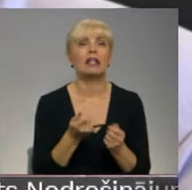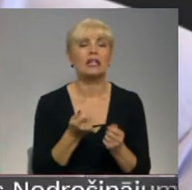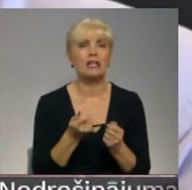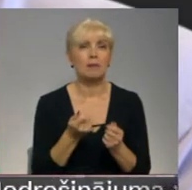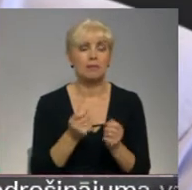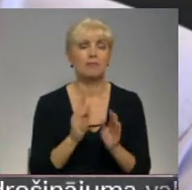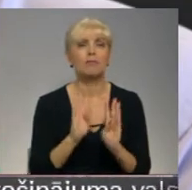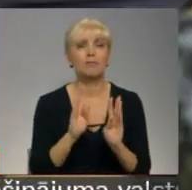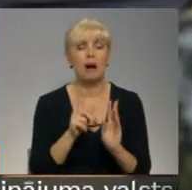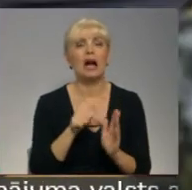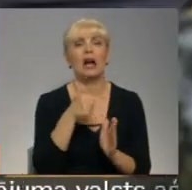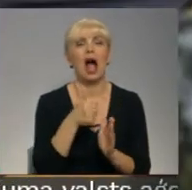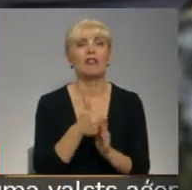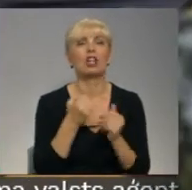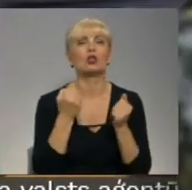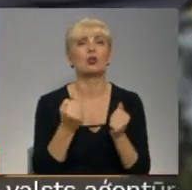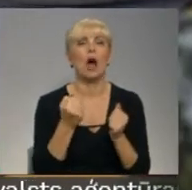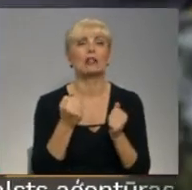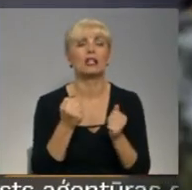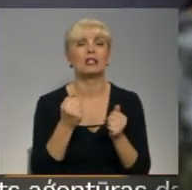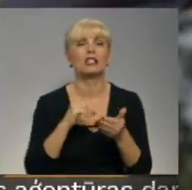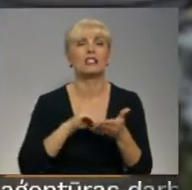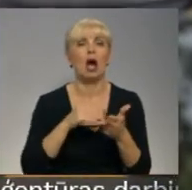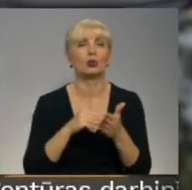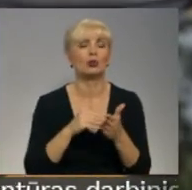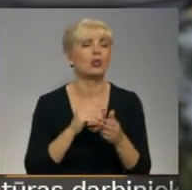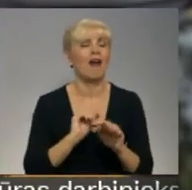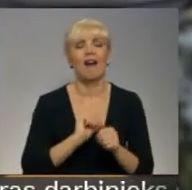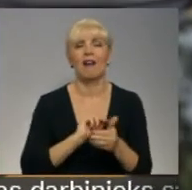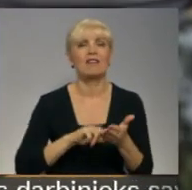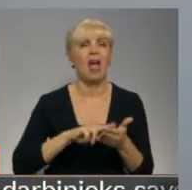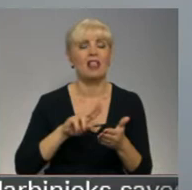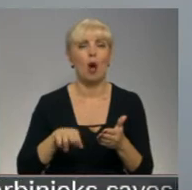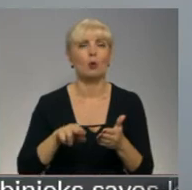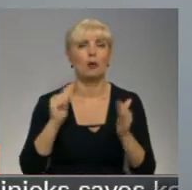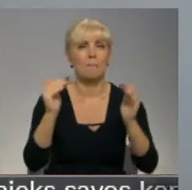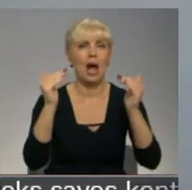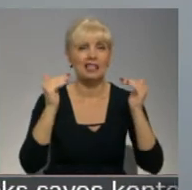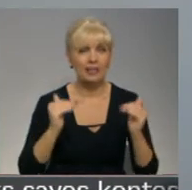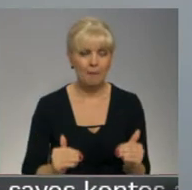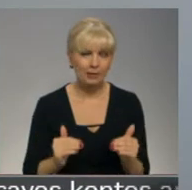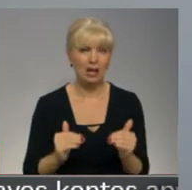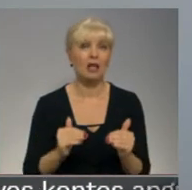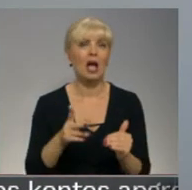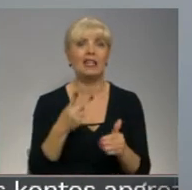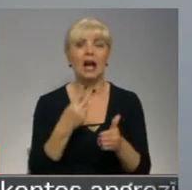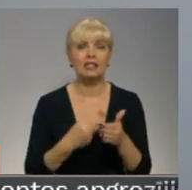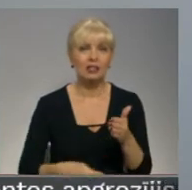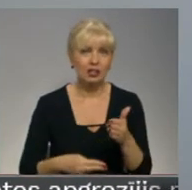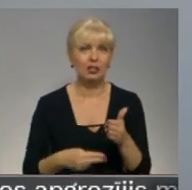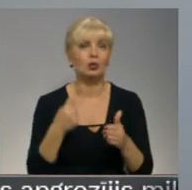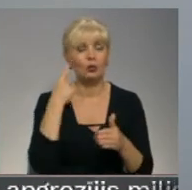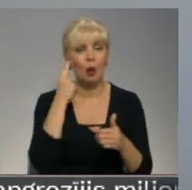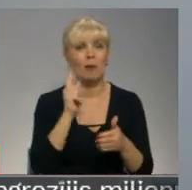– noturēt šo statusu, neļaujot to pazemināt. Ja mēs izkrītam ārā no viņa, tad, kā saka, tad jādomā, ka puse jāslēdz